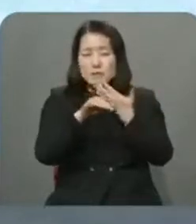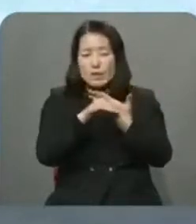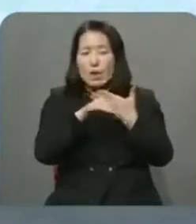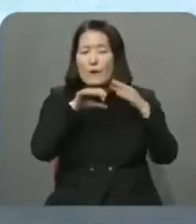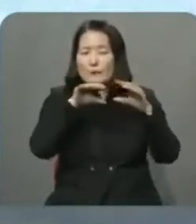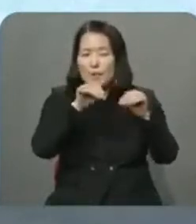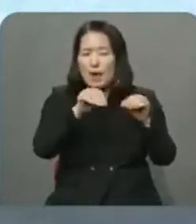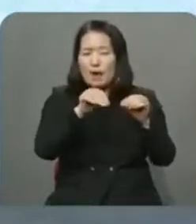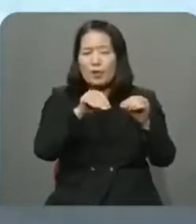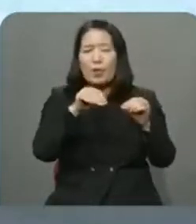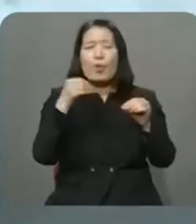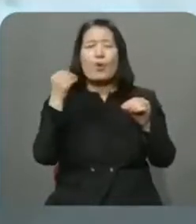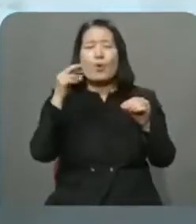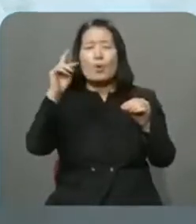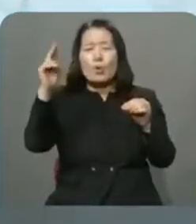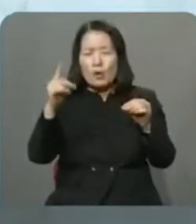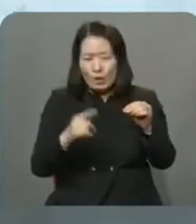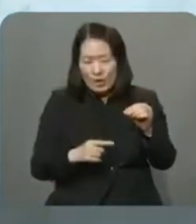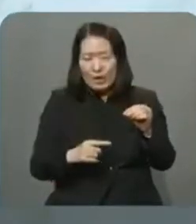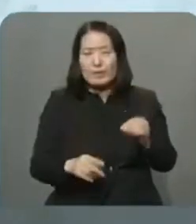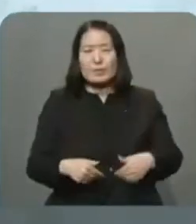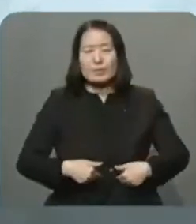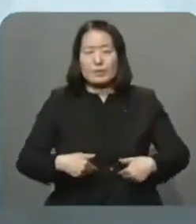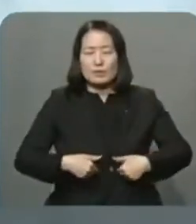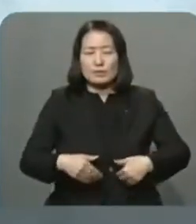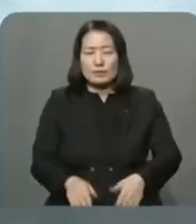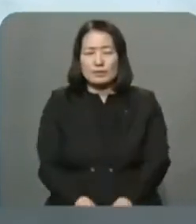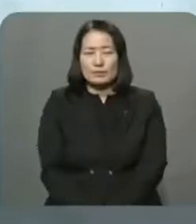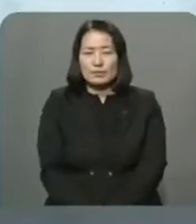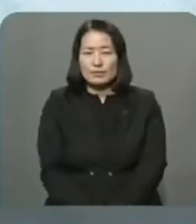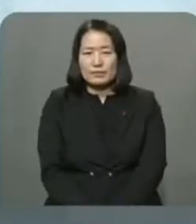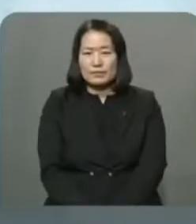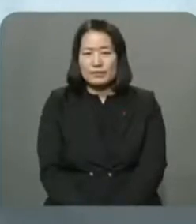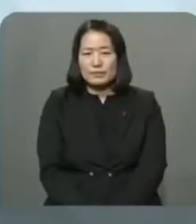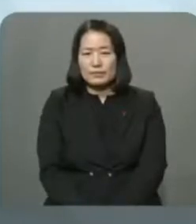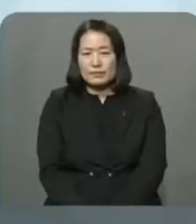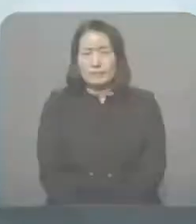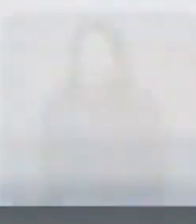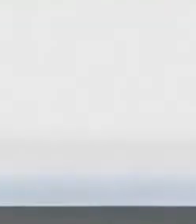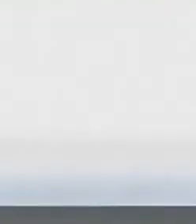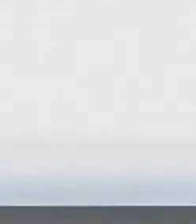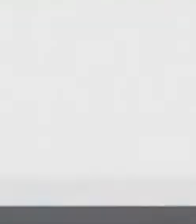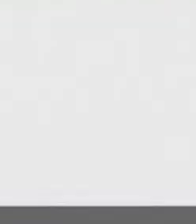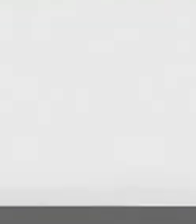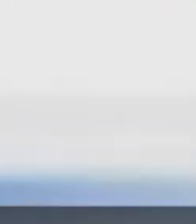등반을 중단해야 한다고 전문가들은 조언합니다. KBS 뉴스 조희연입니다.